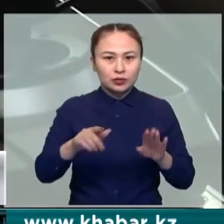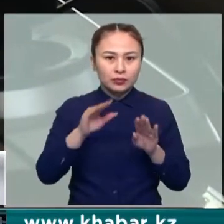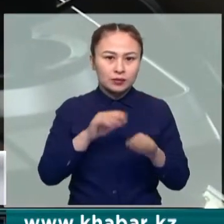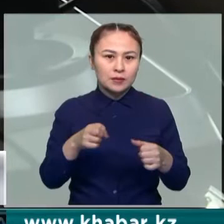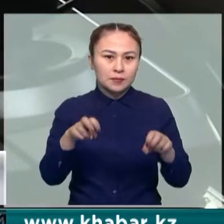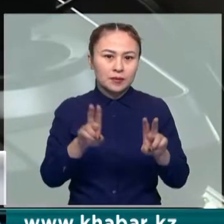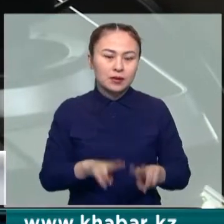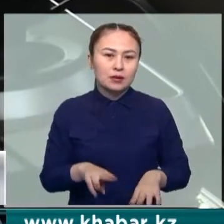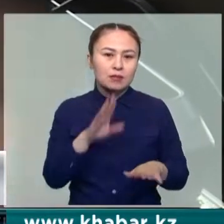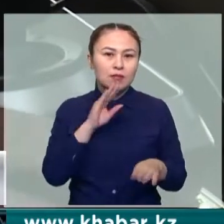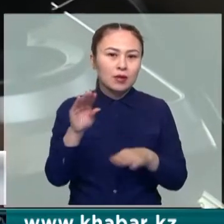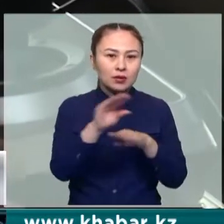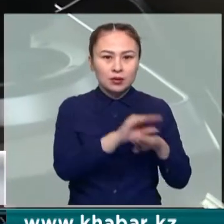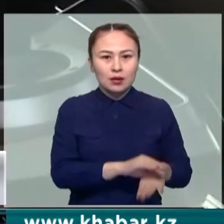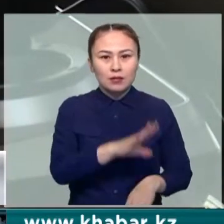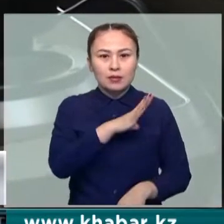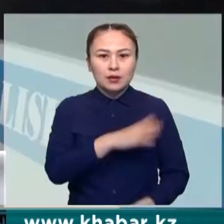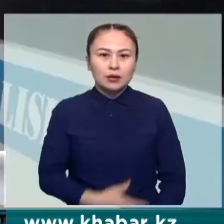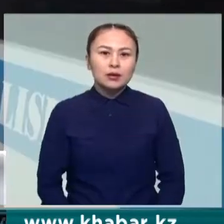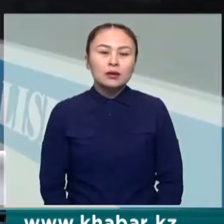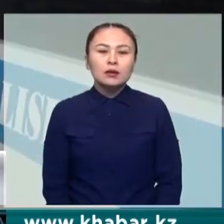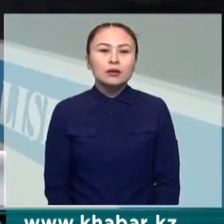арнайы тұраққа жеткізіліп те қойды.